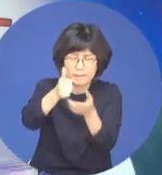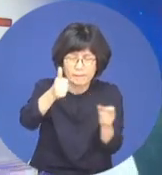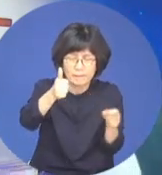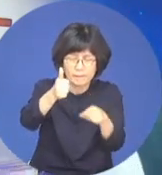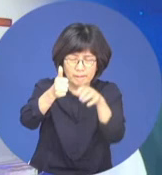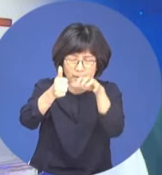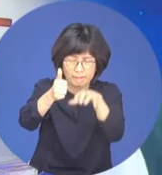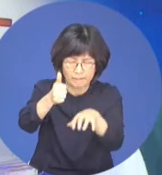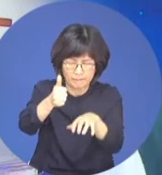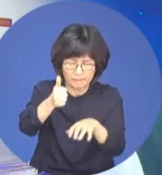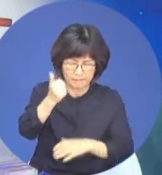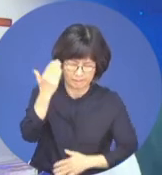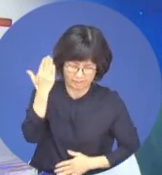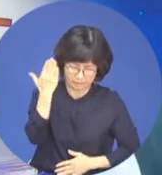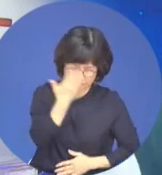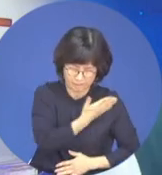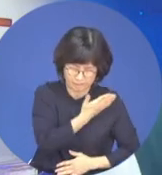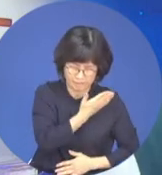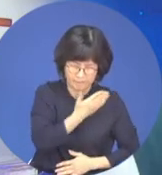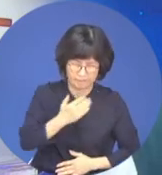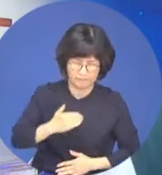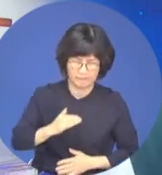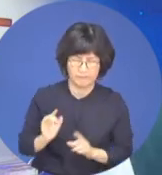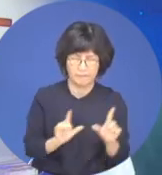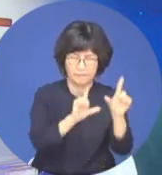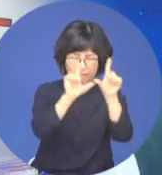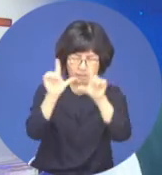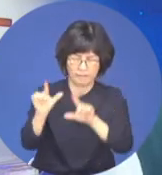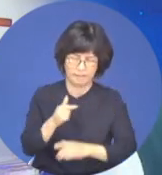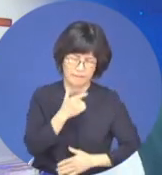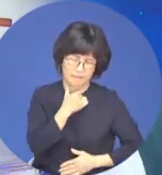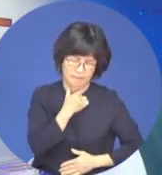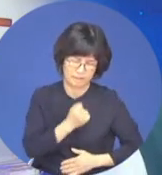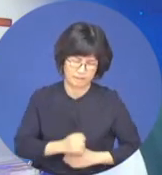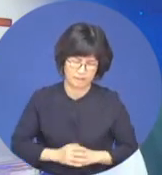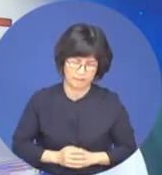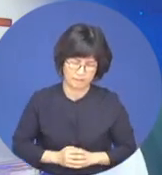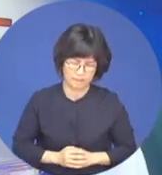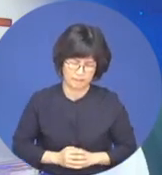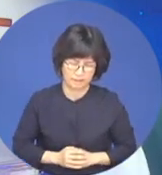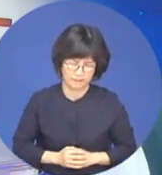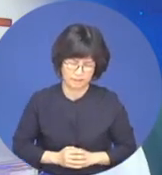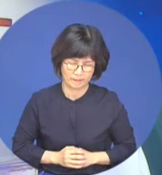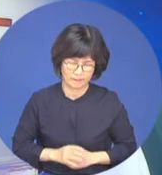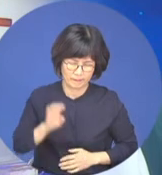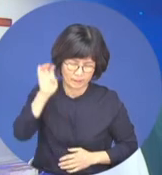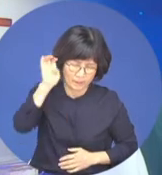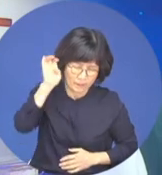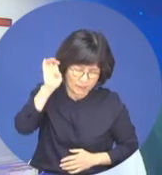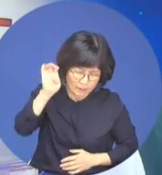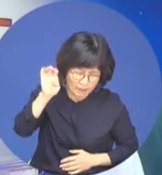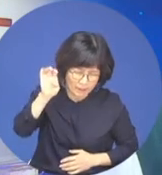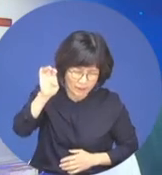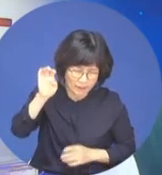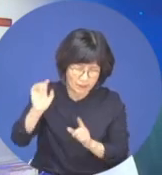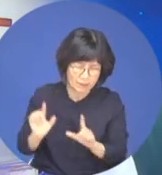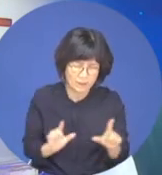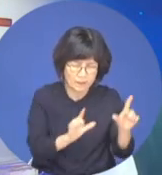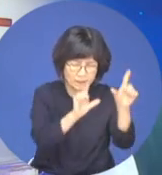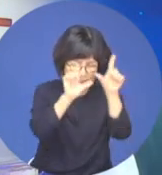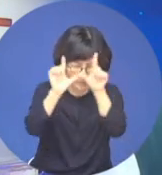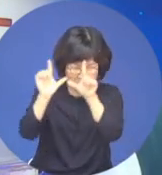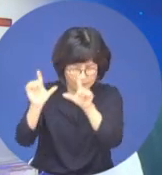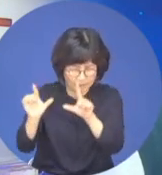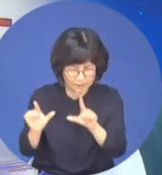사는 우리 모두가 되기를 원합니다. 사순절을 보내며 우리의 죄악 때문에